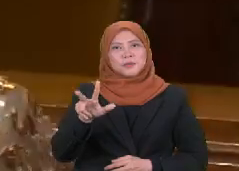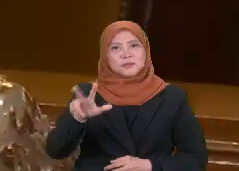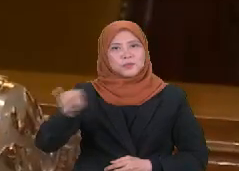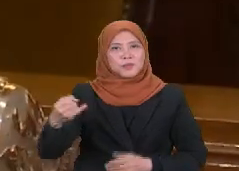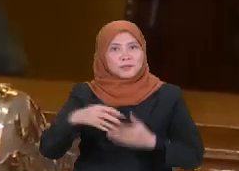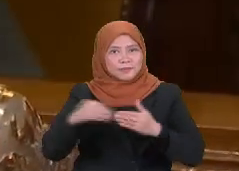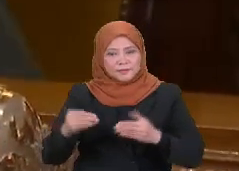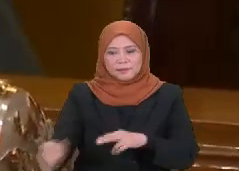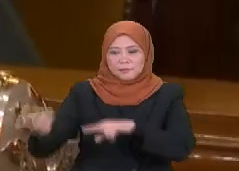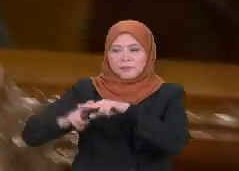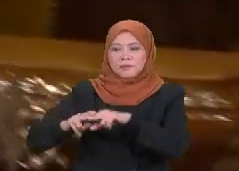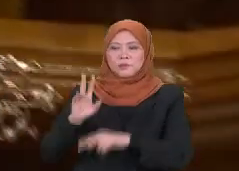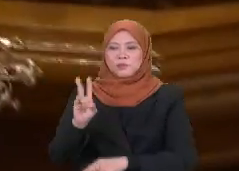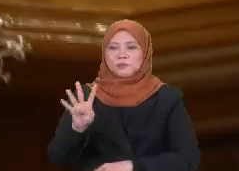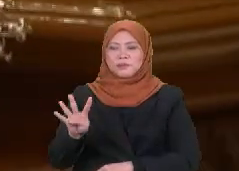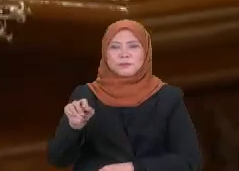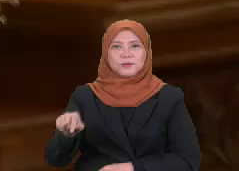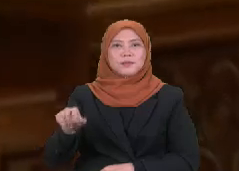RM165.31 juta meningkat sebanyak